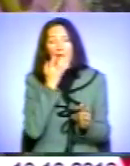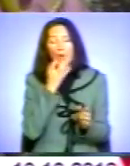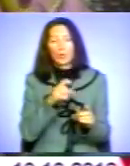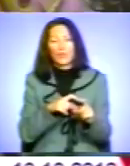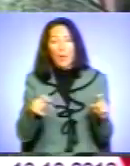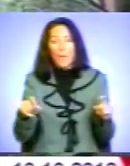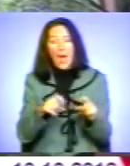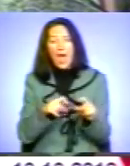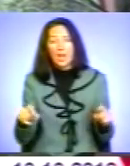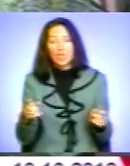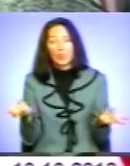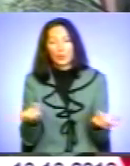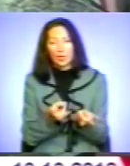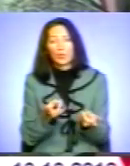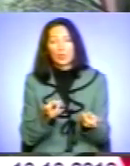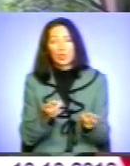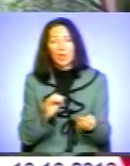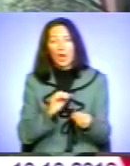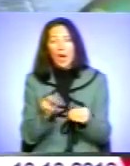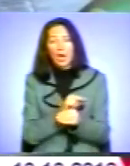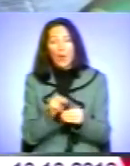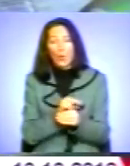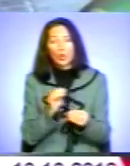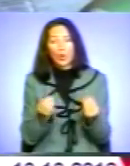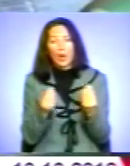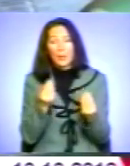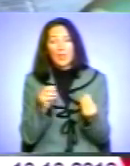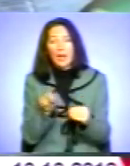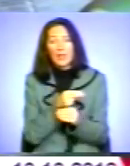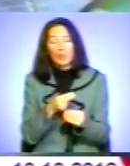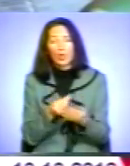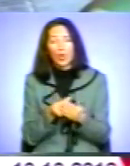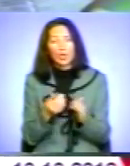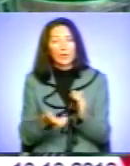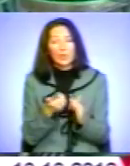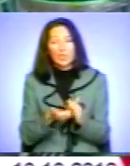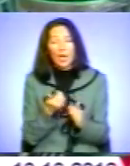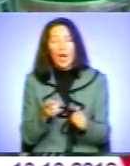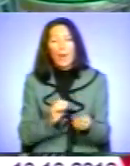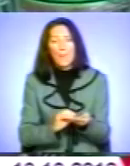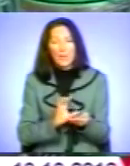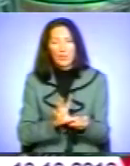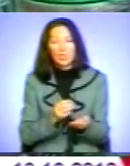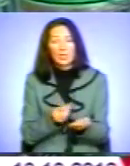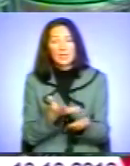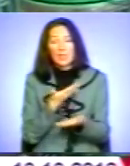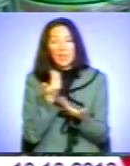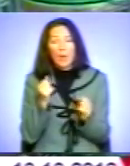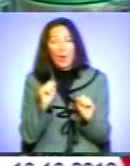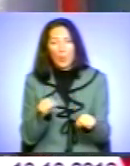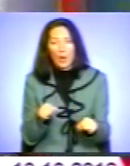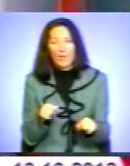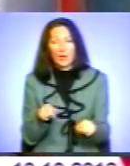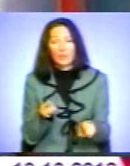у підприємстві. На їх капітальний ремонт коштів не вистачає, а підвищити тарифи не мають права. Тому щорічно теплові мережі